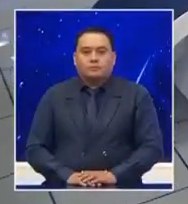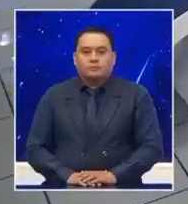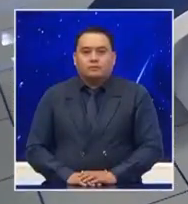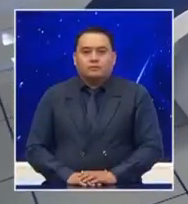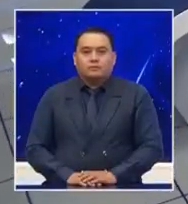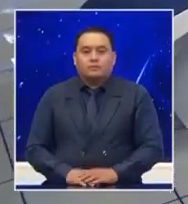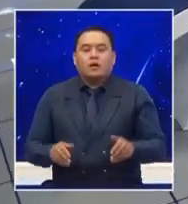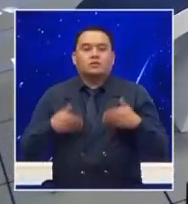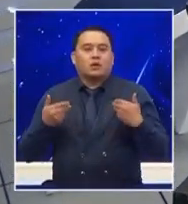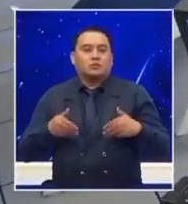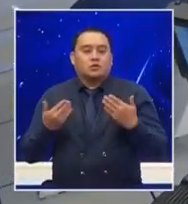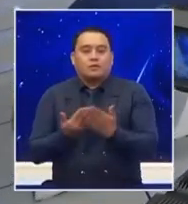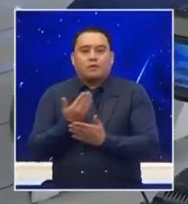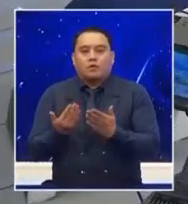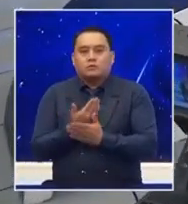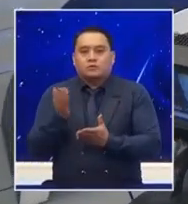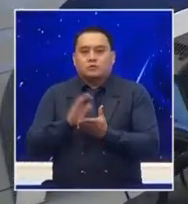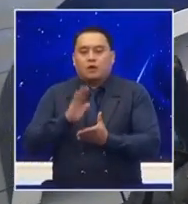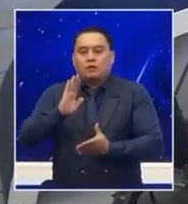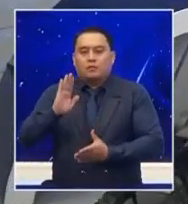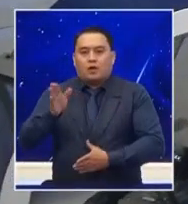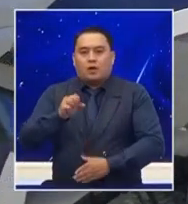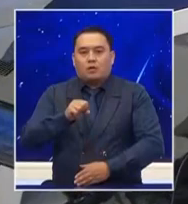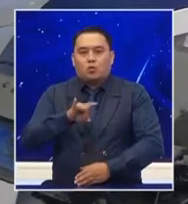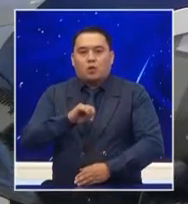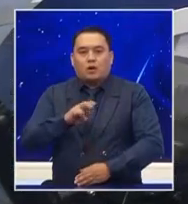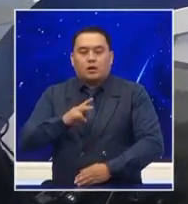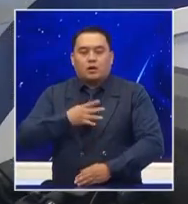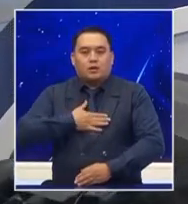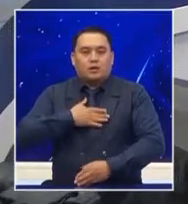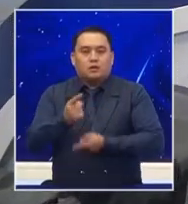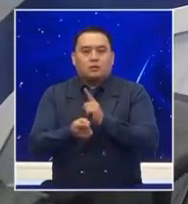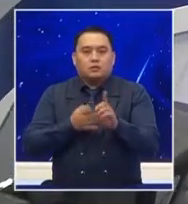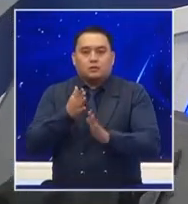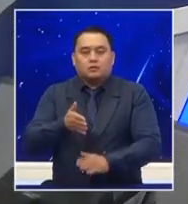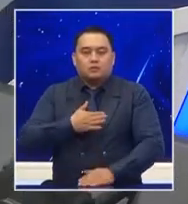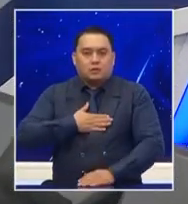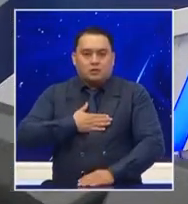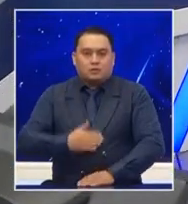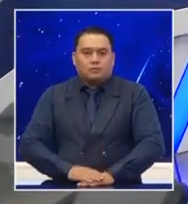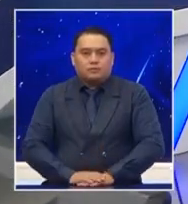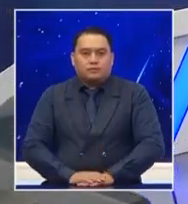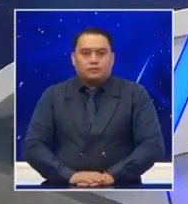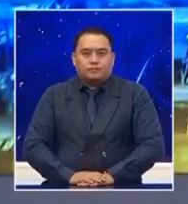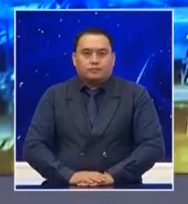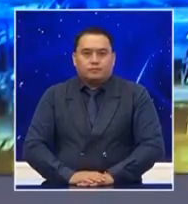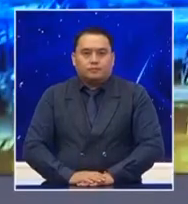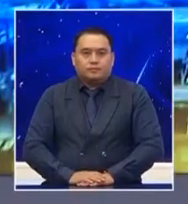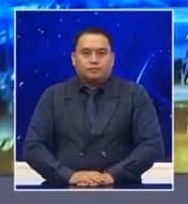Здравствуйте, в эфире телеканала ЖТСУ Новости. В студии для вас работает Ануар Мангельдинов и сурдоперевод обеспечивает Марат Жумабеков.